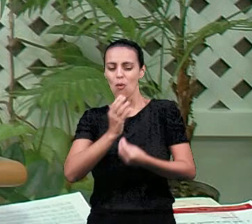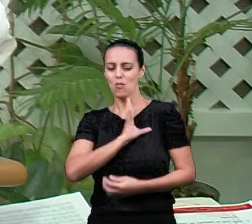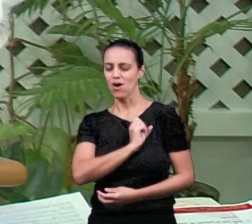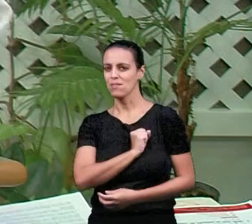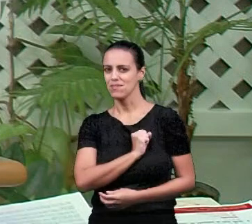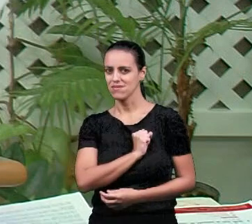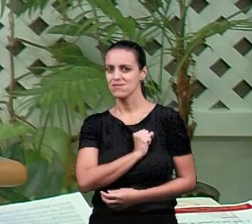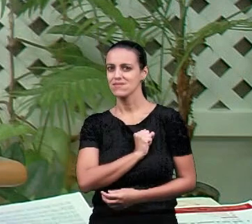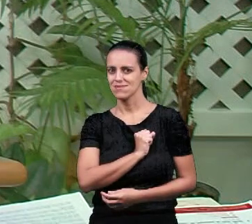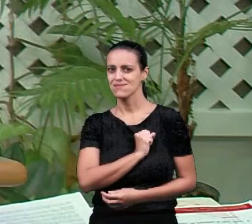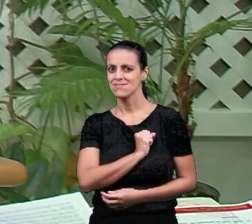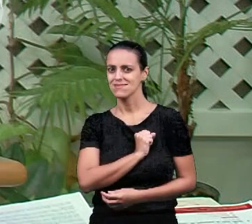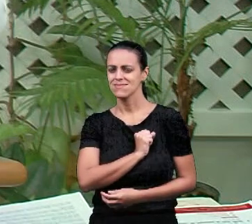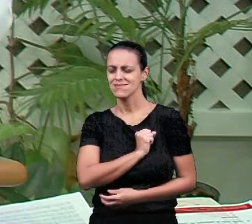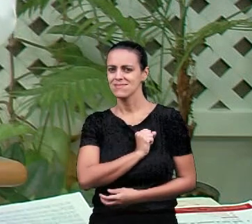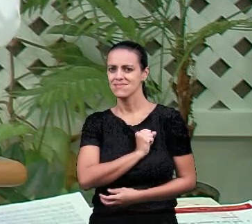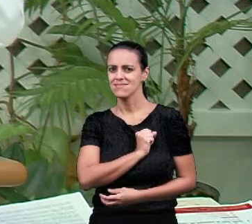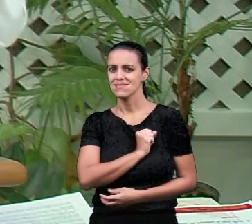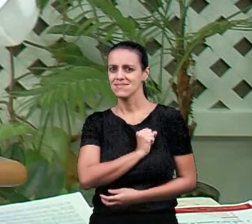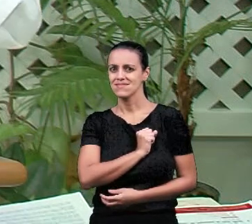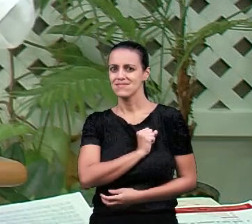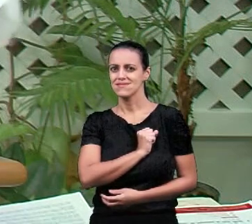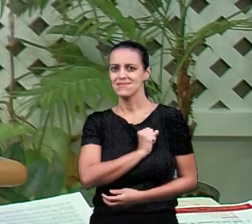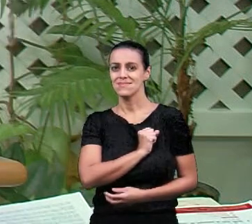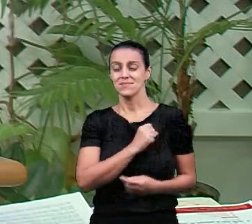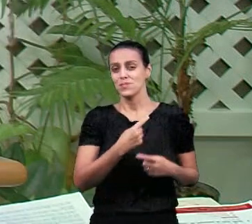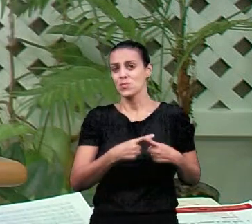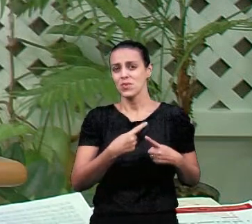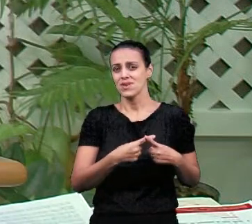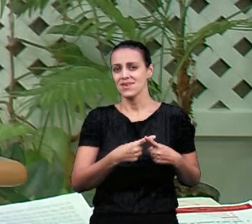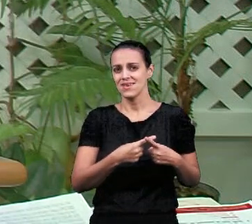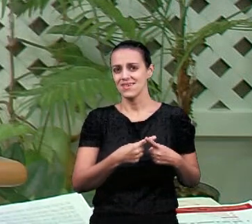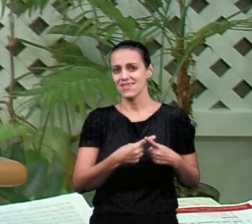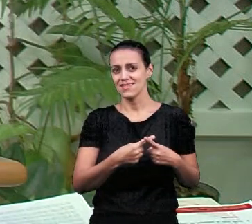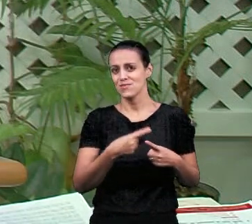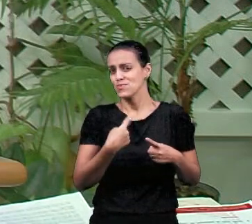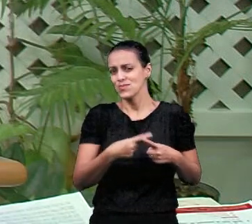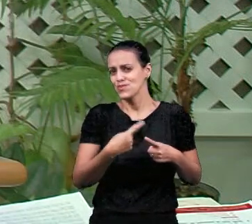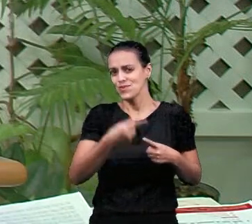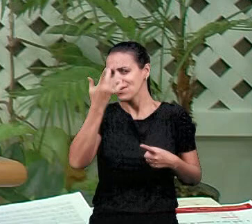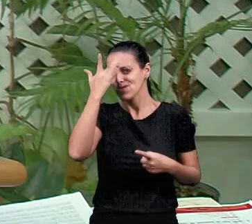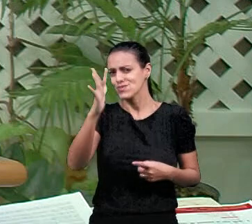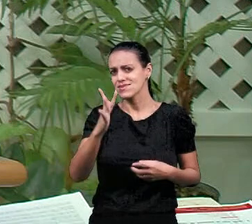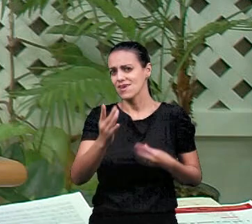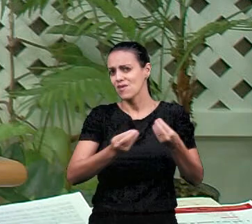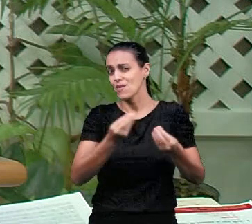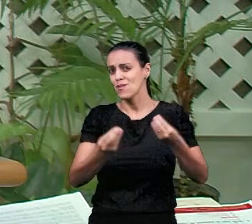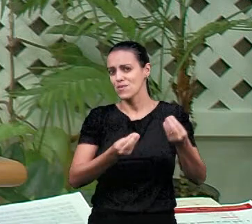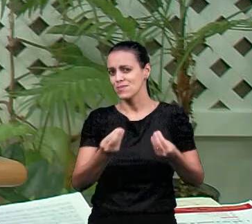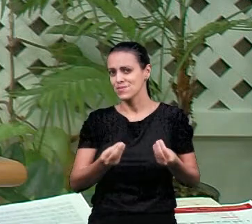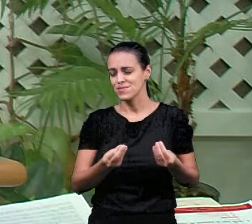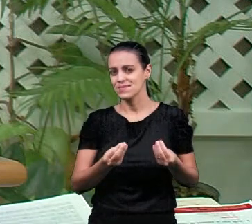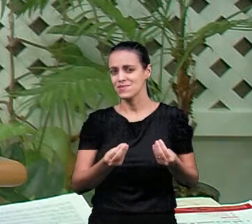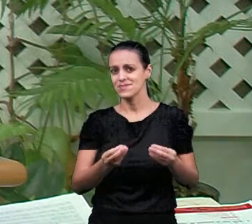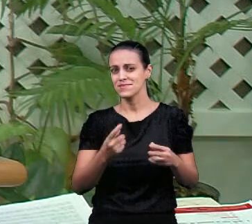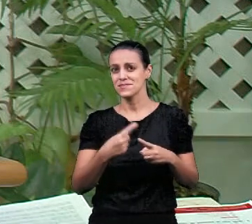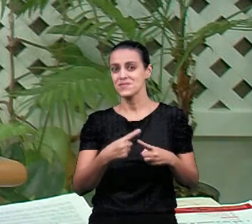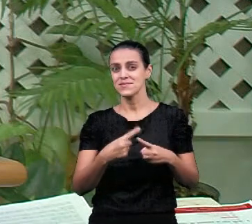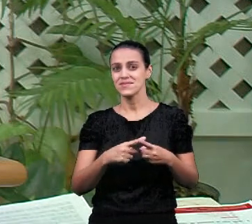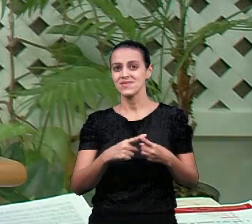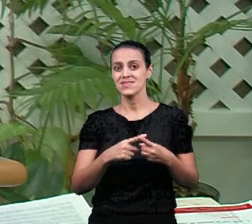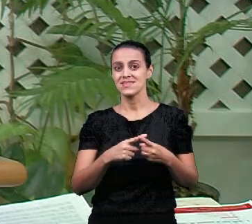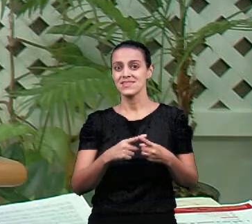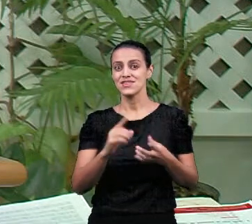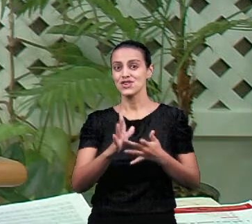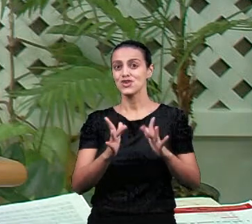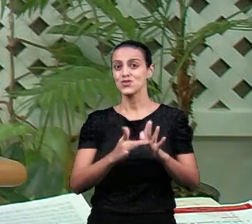prochain, c'était un besoin, mais il ne savait pas comment le faire. Pourquoi il ne savait pas comment aimer le prochain? Jésus